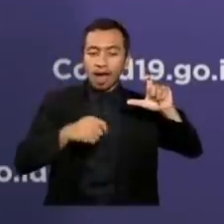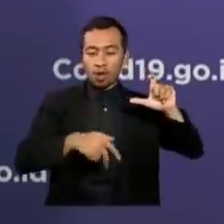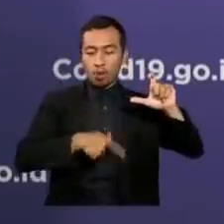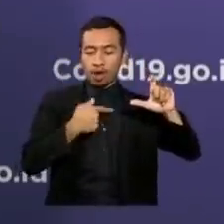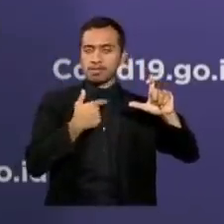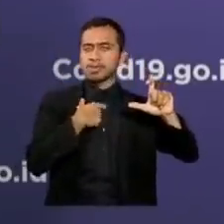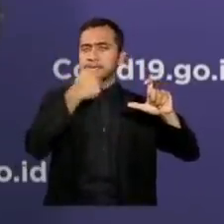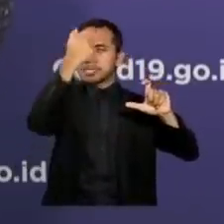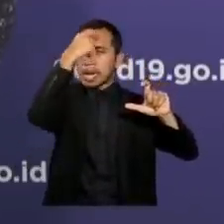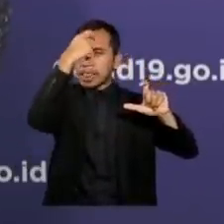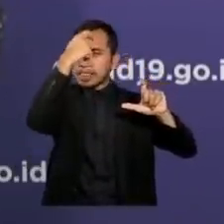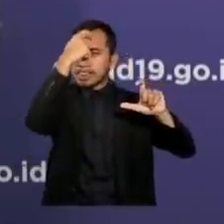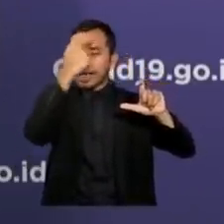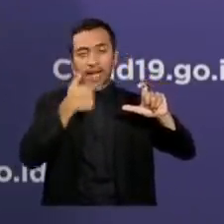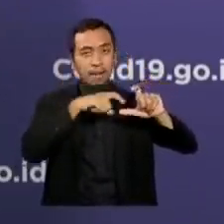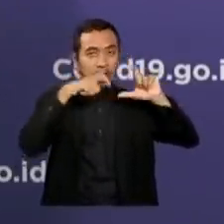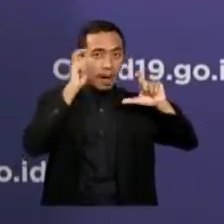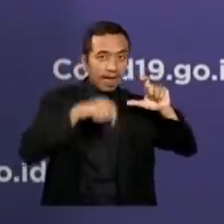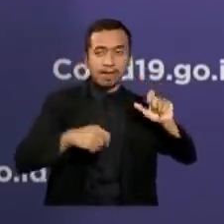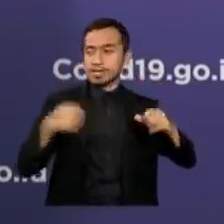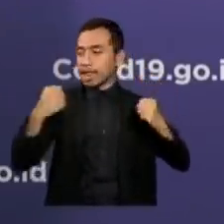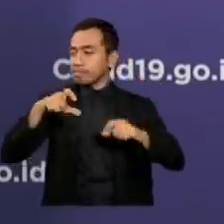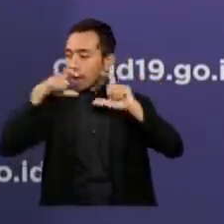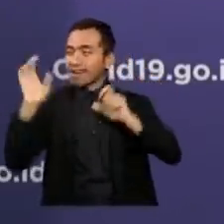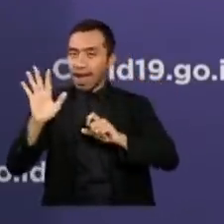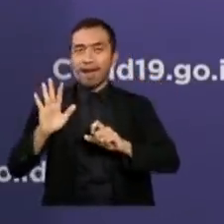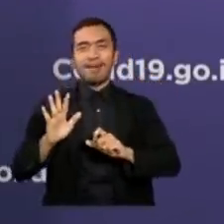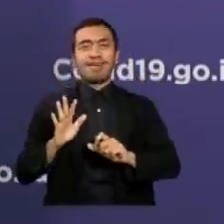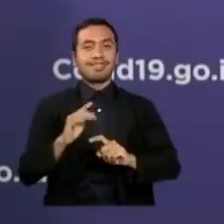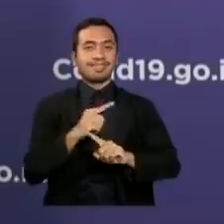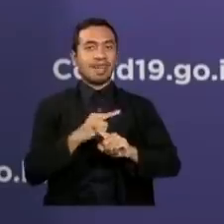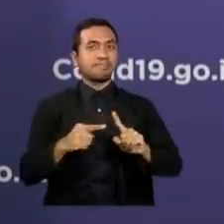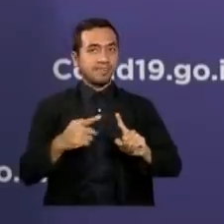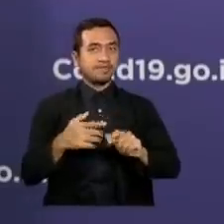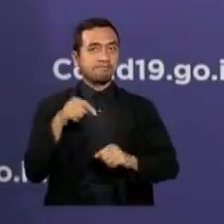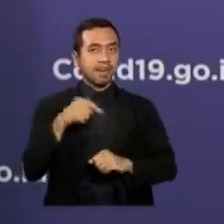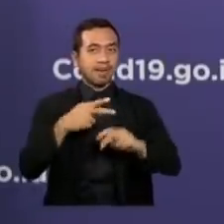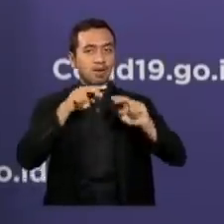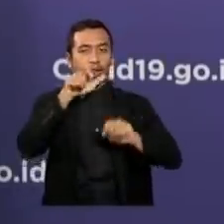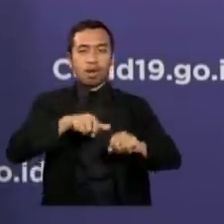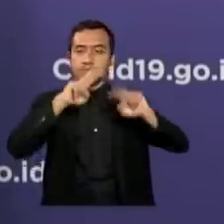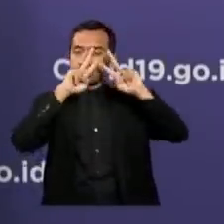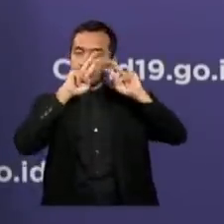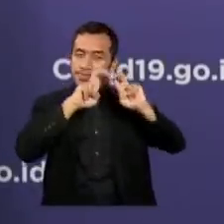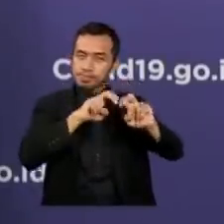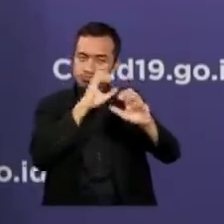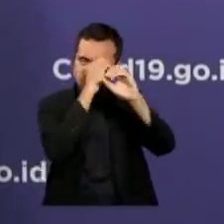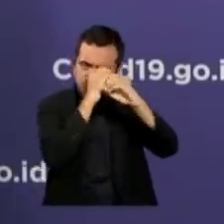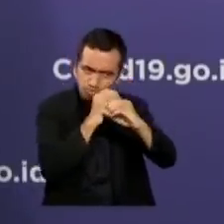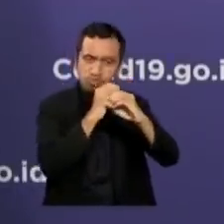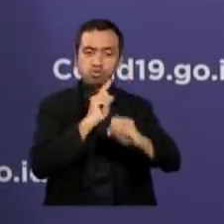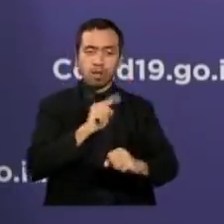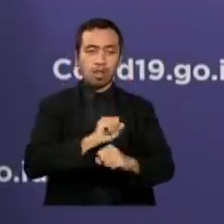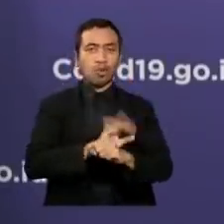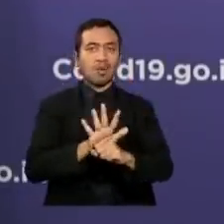atau merasa sakit Hai tetapi dengan semakin berkembangnya penelitian terkait coffee 19 maka kita